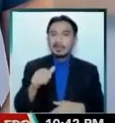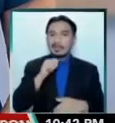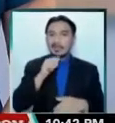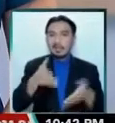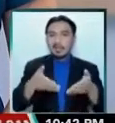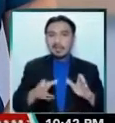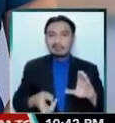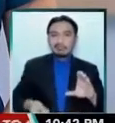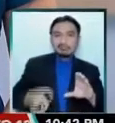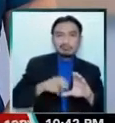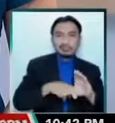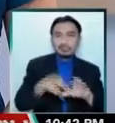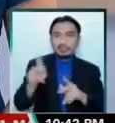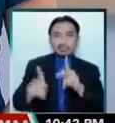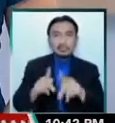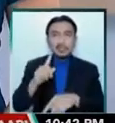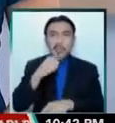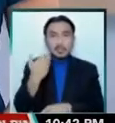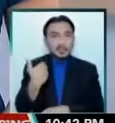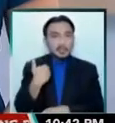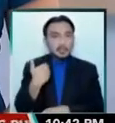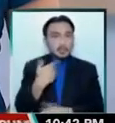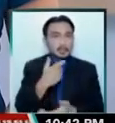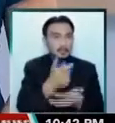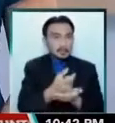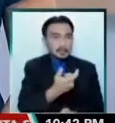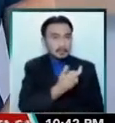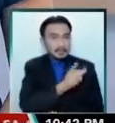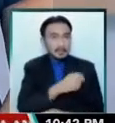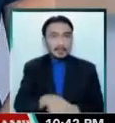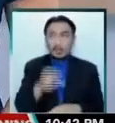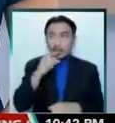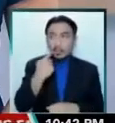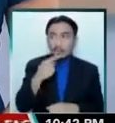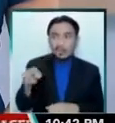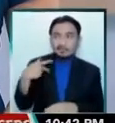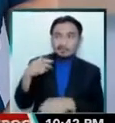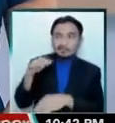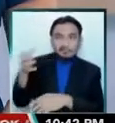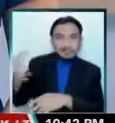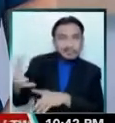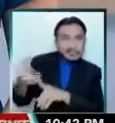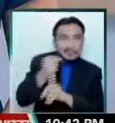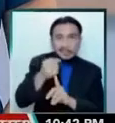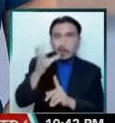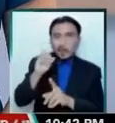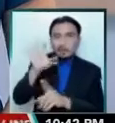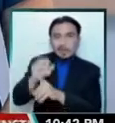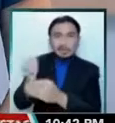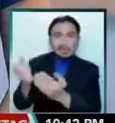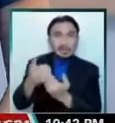pampublikong transportasyon ang mga hindi bakunado. Para mahuli ang mga lalabag dyan, may mga mystery... Guys, I